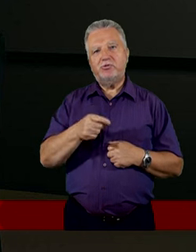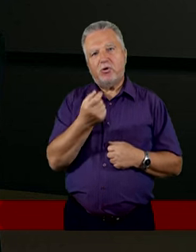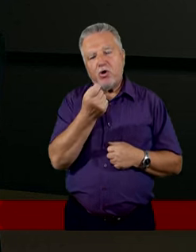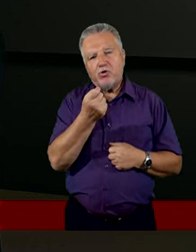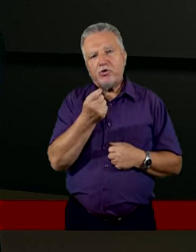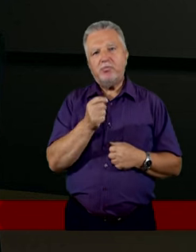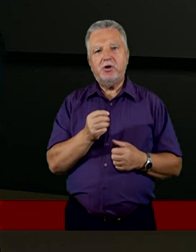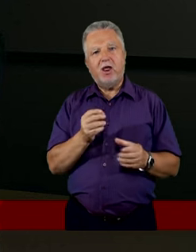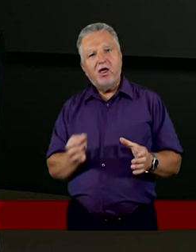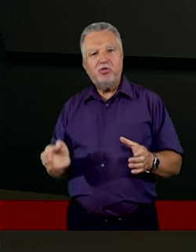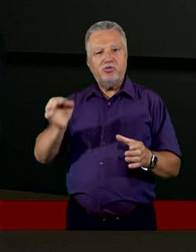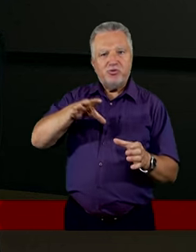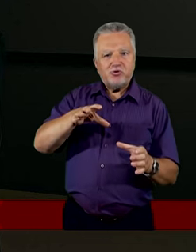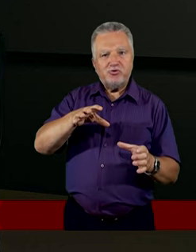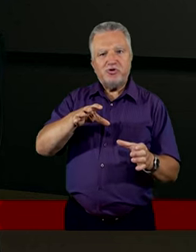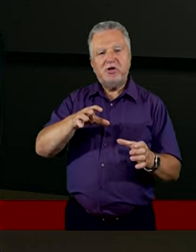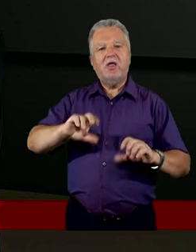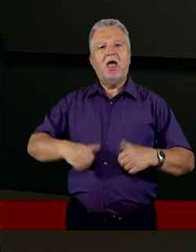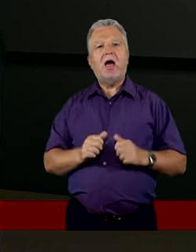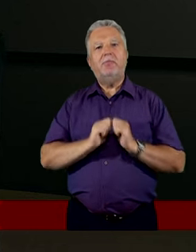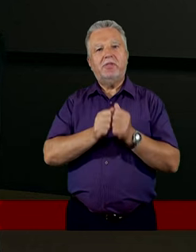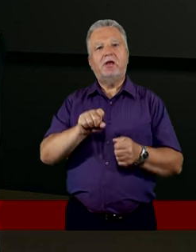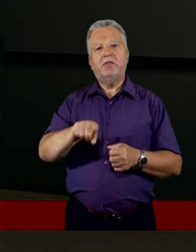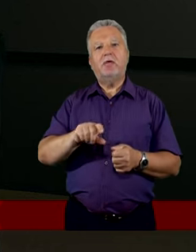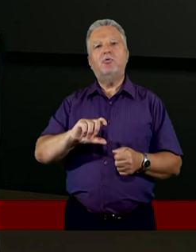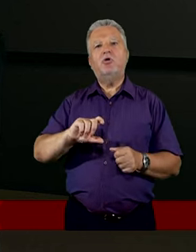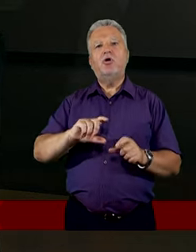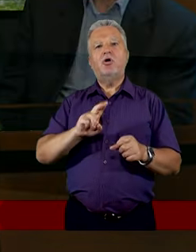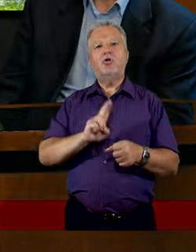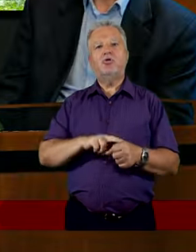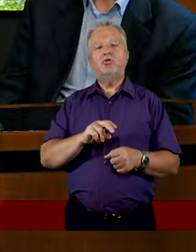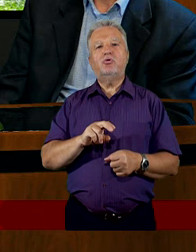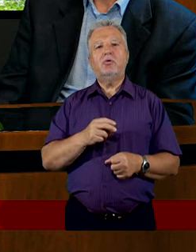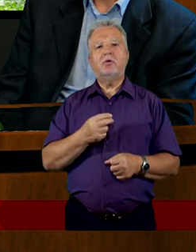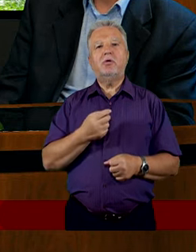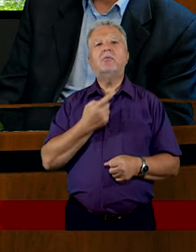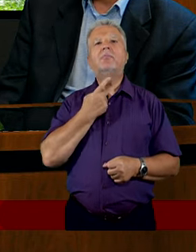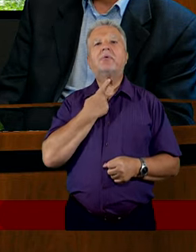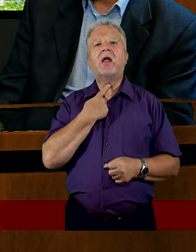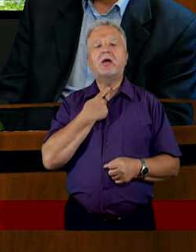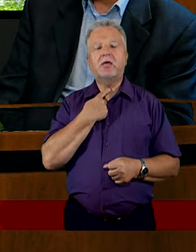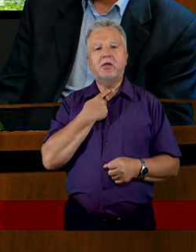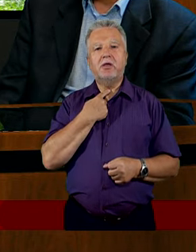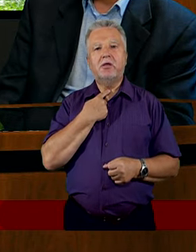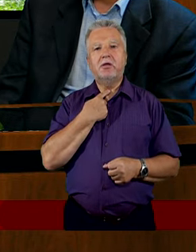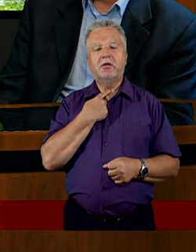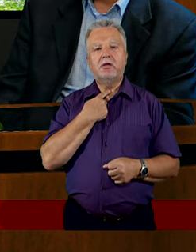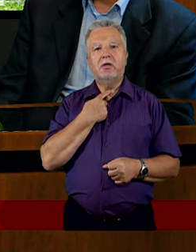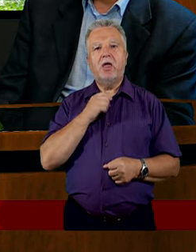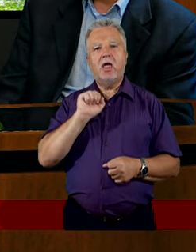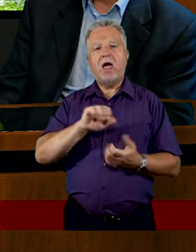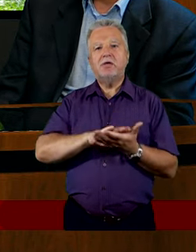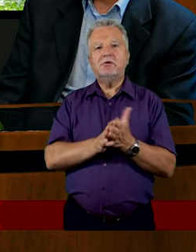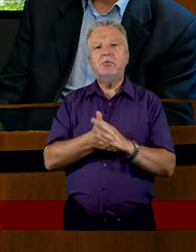kropelkę chociaż taką dorzucili i dali temu, który jest spragniony. A tak naprawdę wszystko zmieni